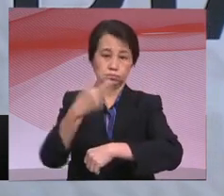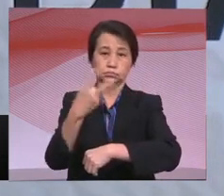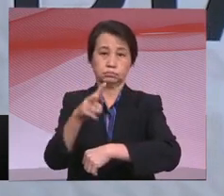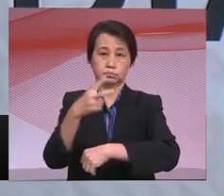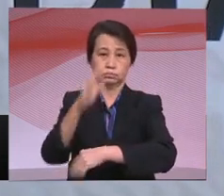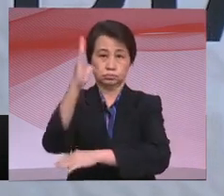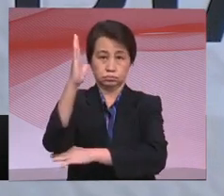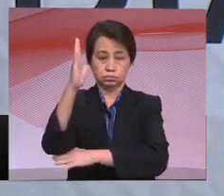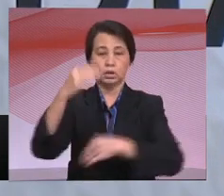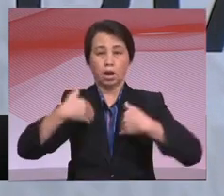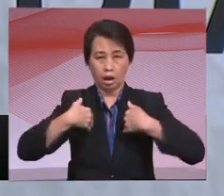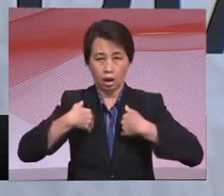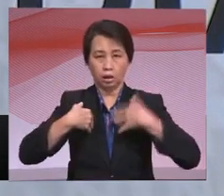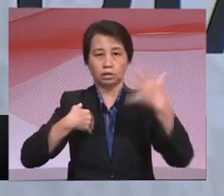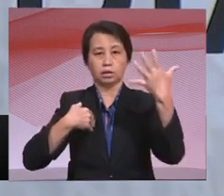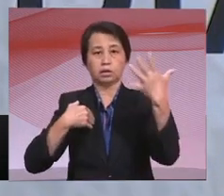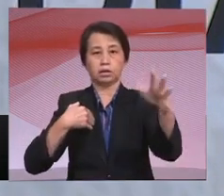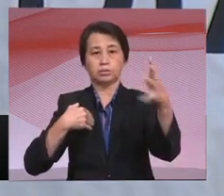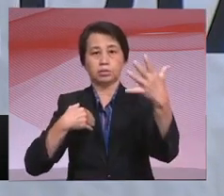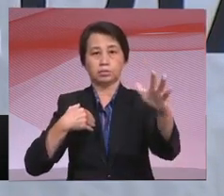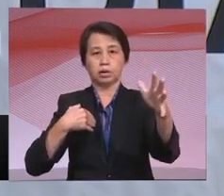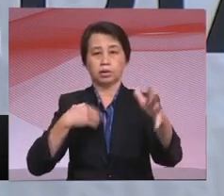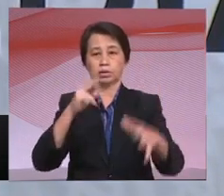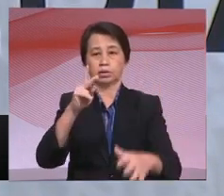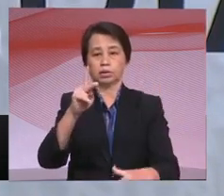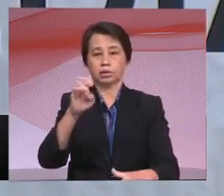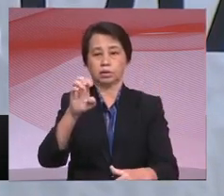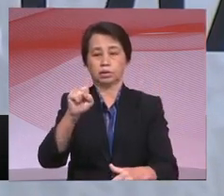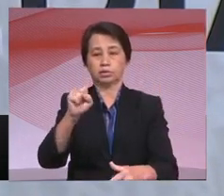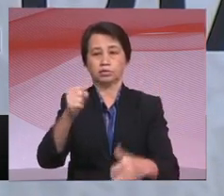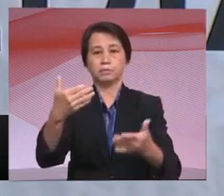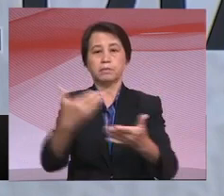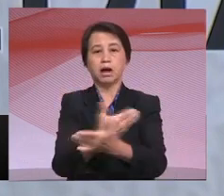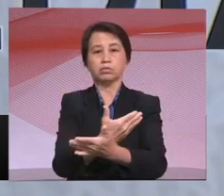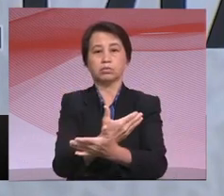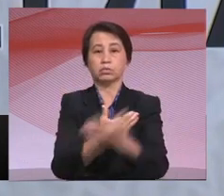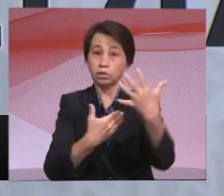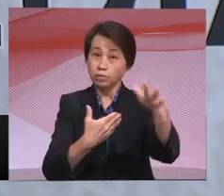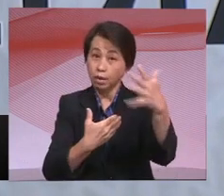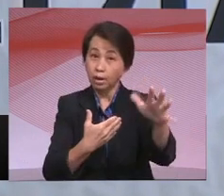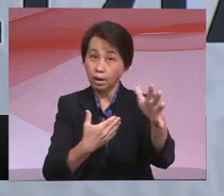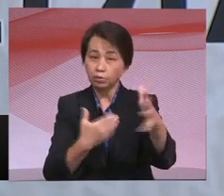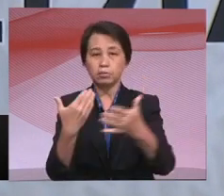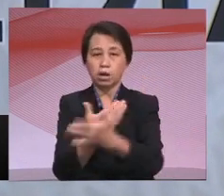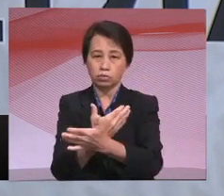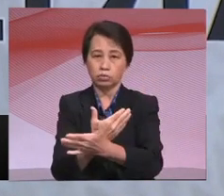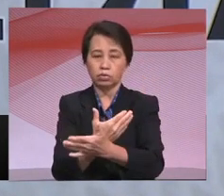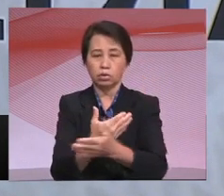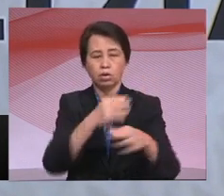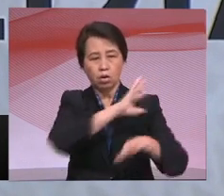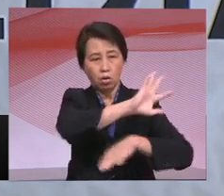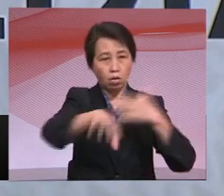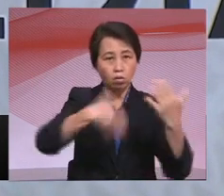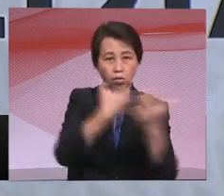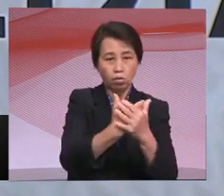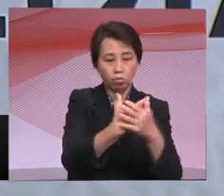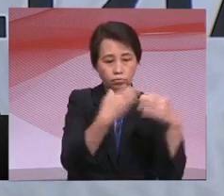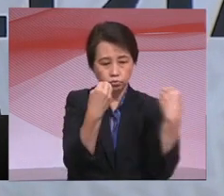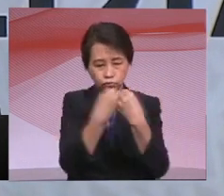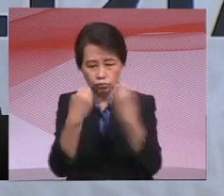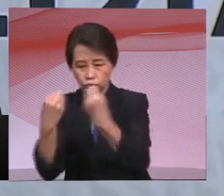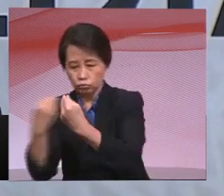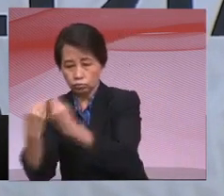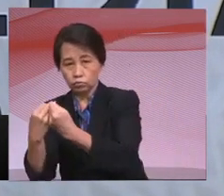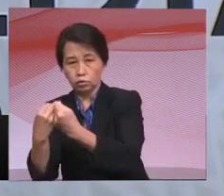hari, terdapat 15 kes baru yang telah dilaporkan. Ini menjadikan jumlah kes positif COVID-19